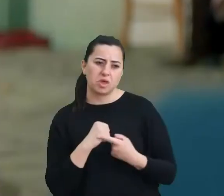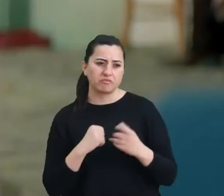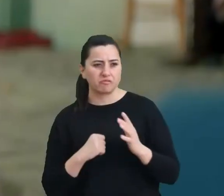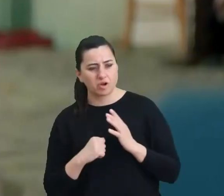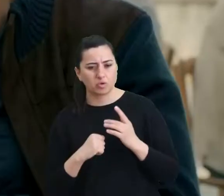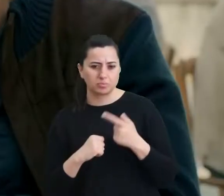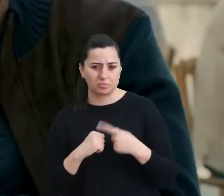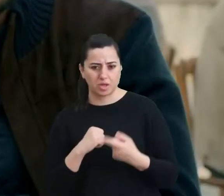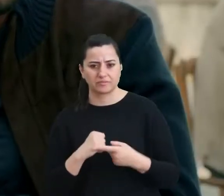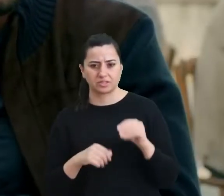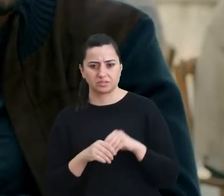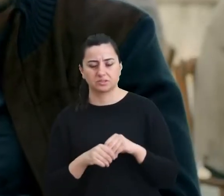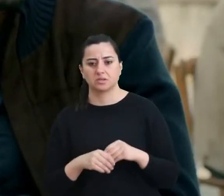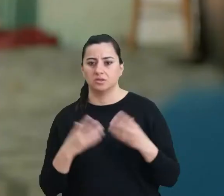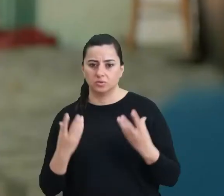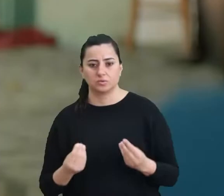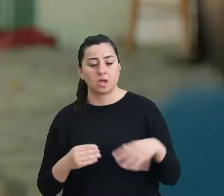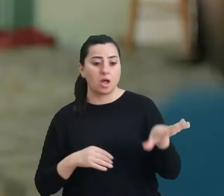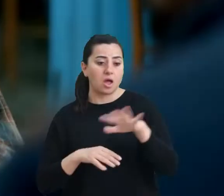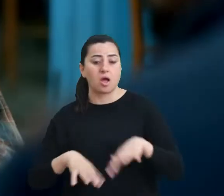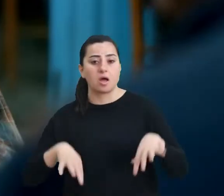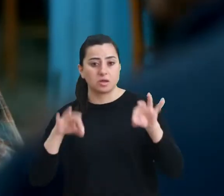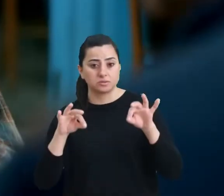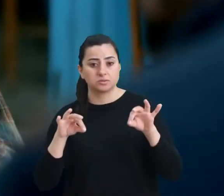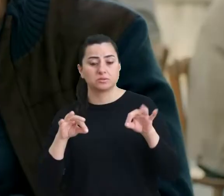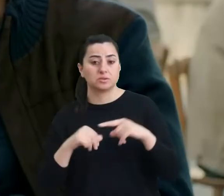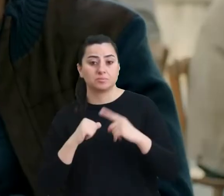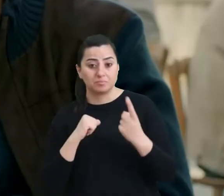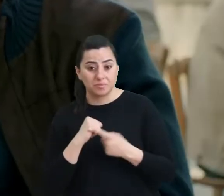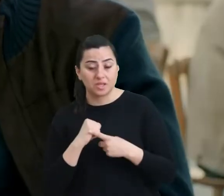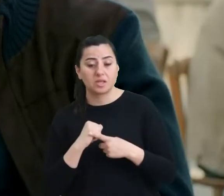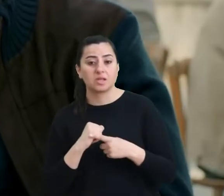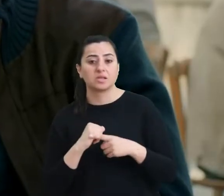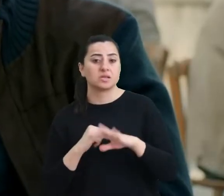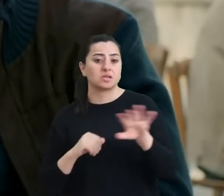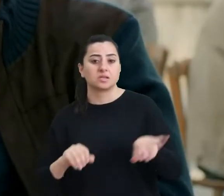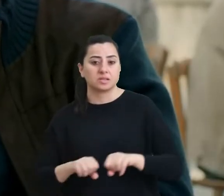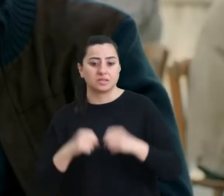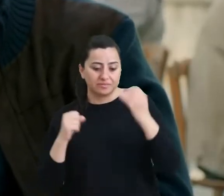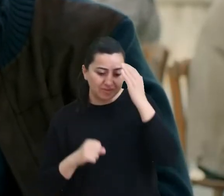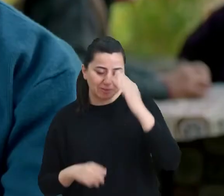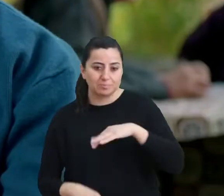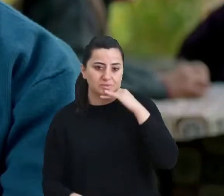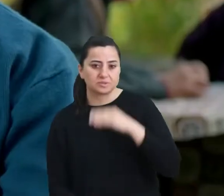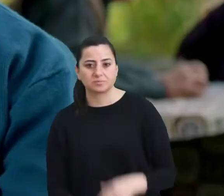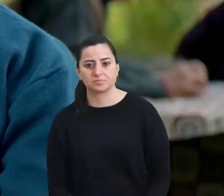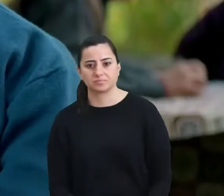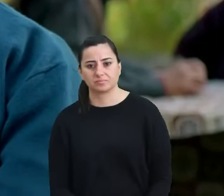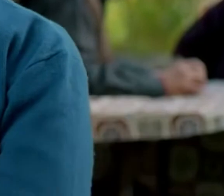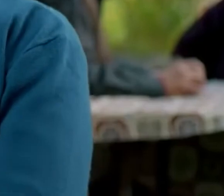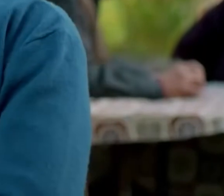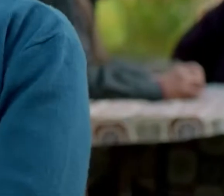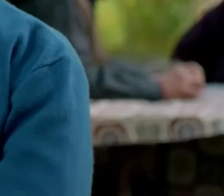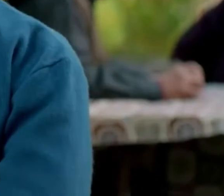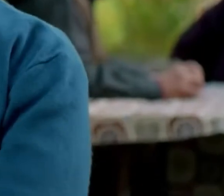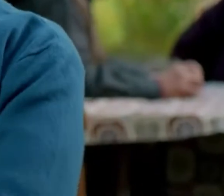yok. Hı. İyi. Hazırlanın o zaman. Bir haftaya ağzını kıracağız garibanını. Cemil hiç